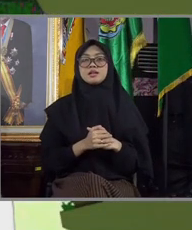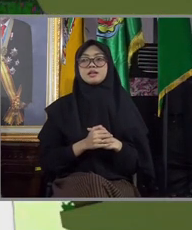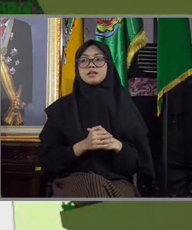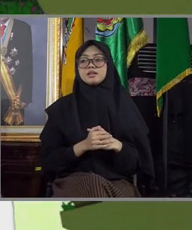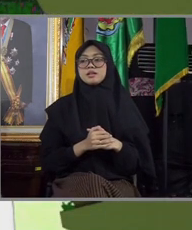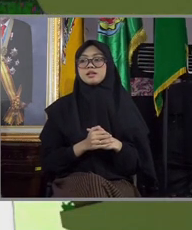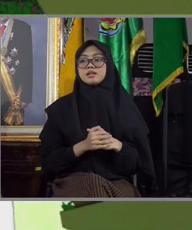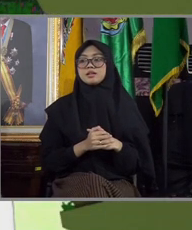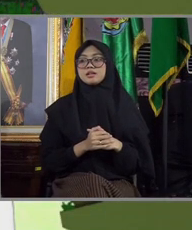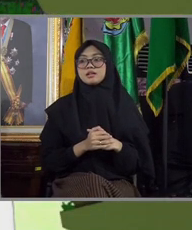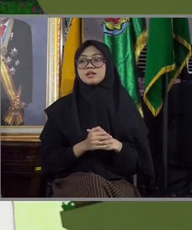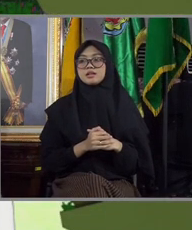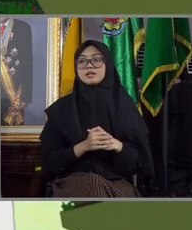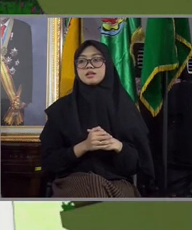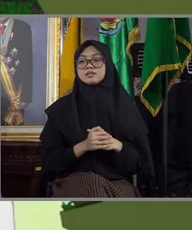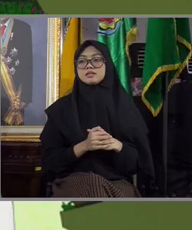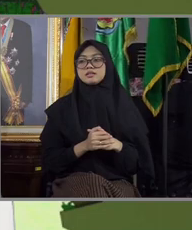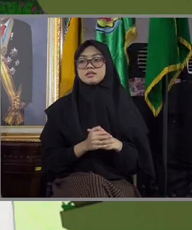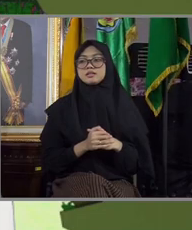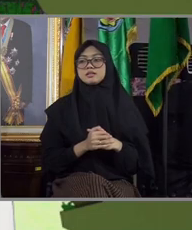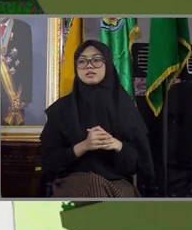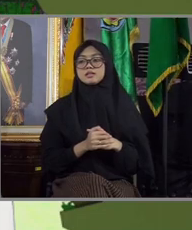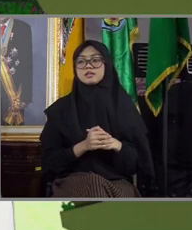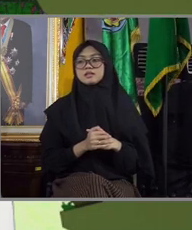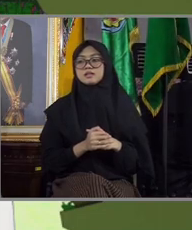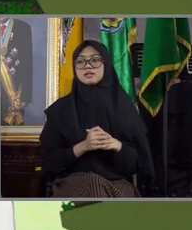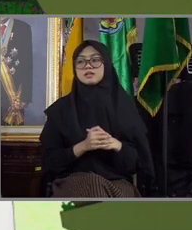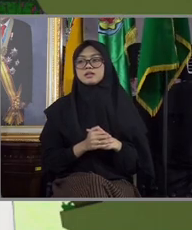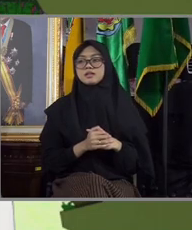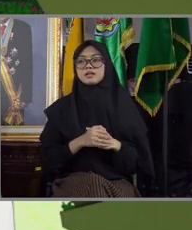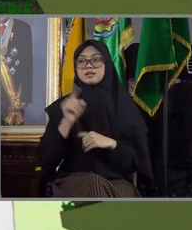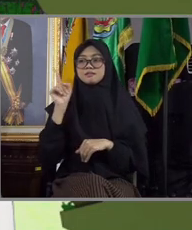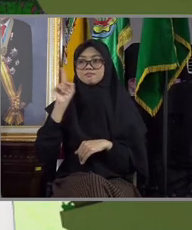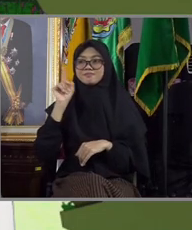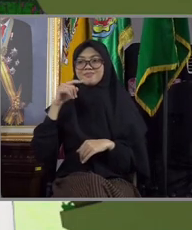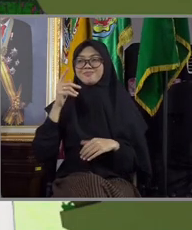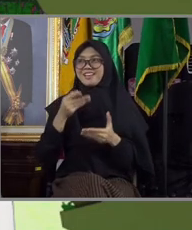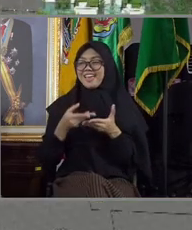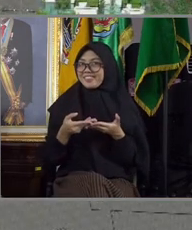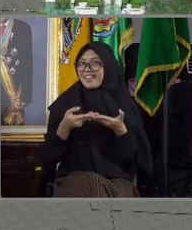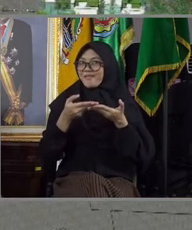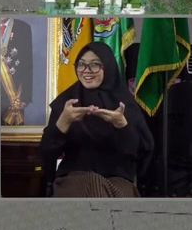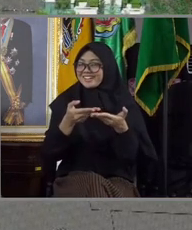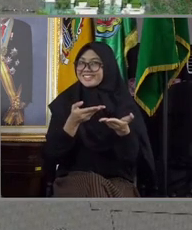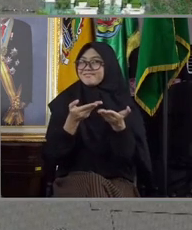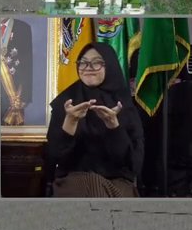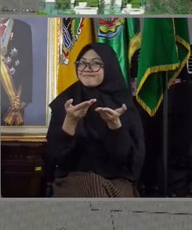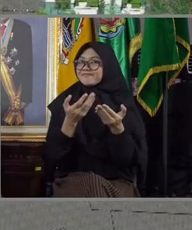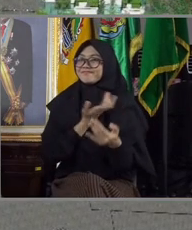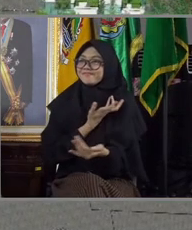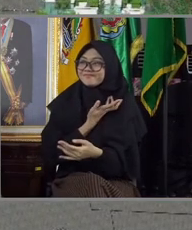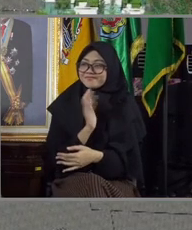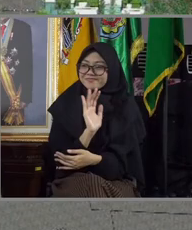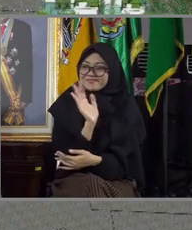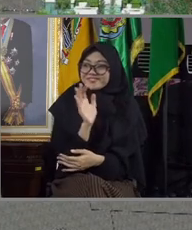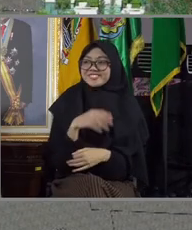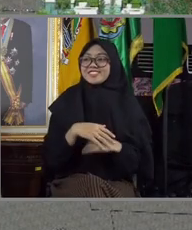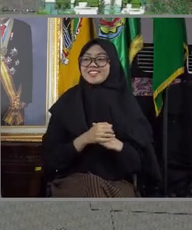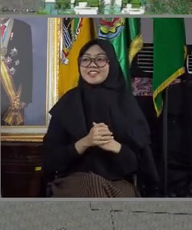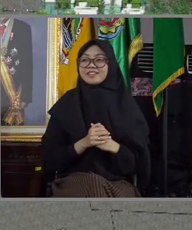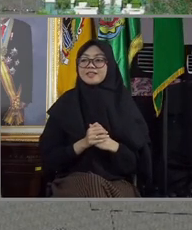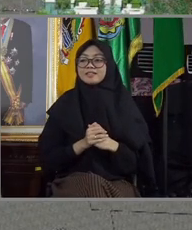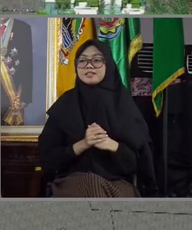iki APBD provinsi sing saya tak bantu apa ya? Nah, ini saya tawarkan ini Pak Gub, supaya Pak Gub tidak galau,